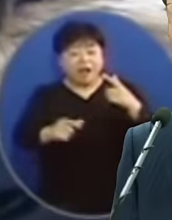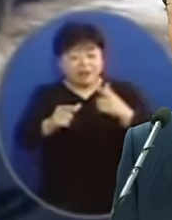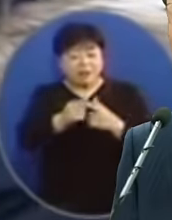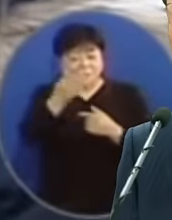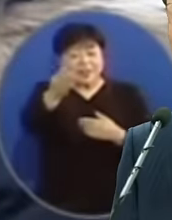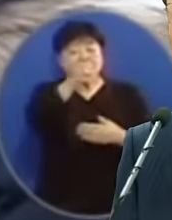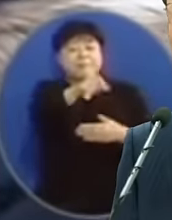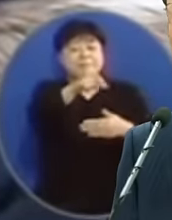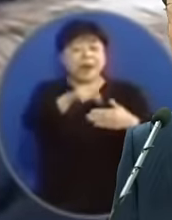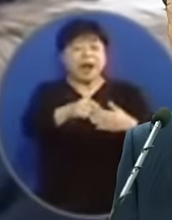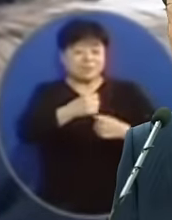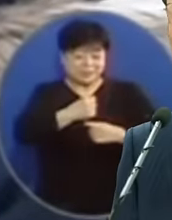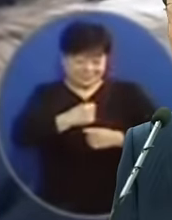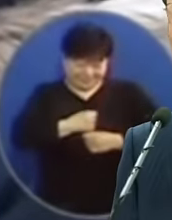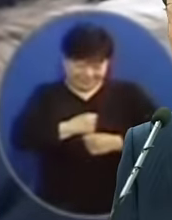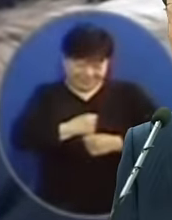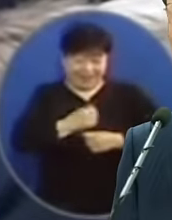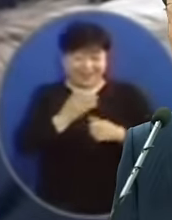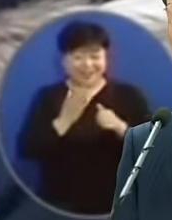더욱 내 마음을 지켜라.